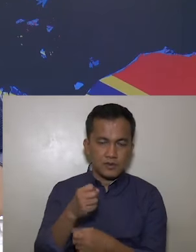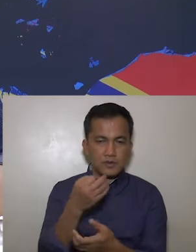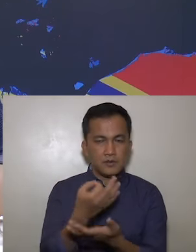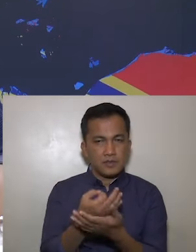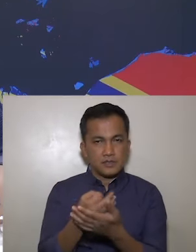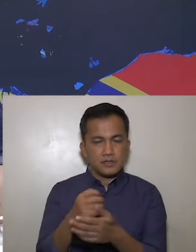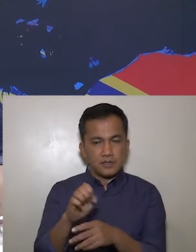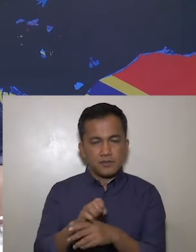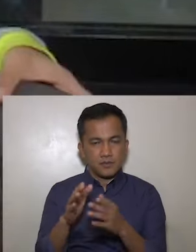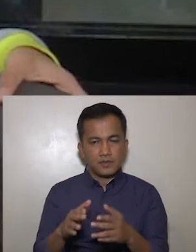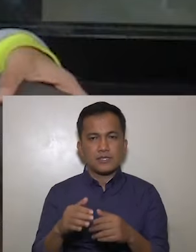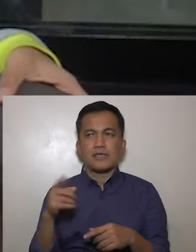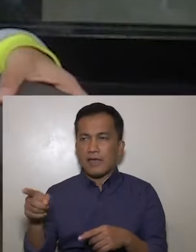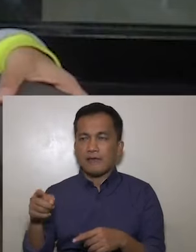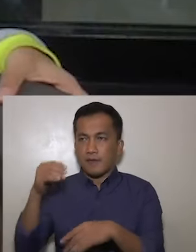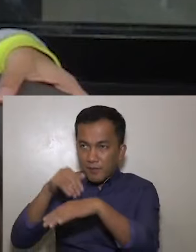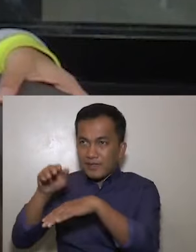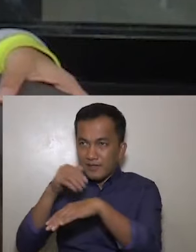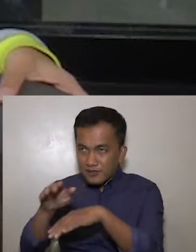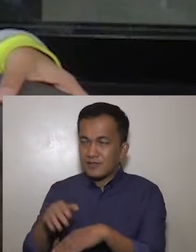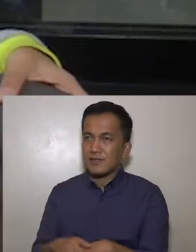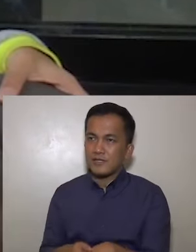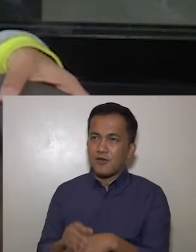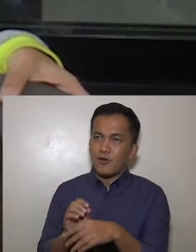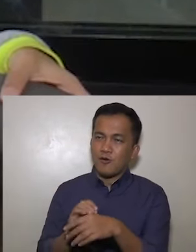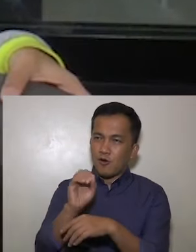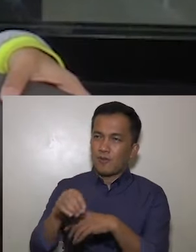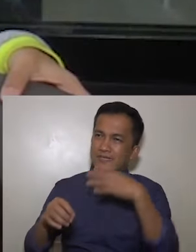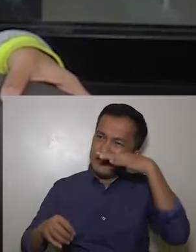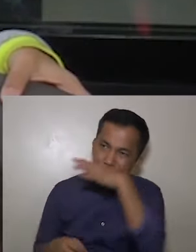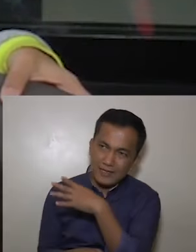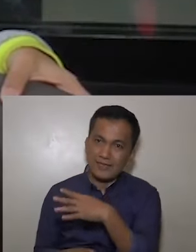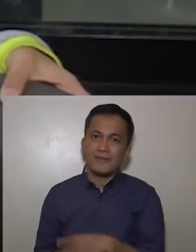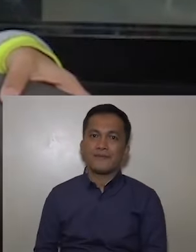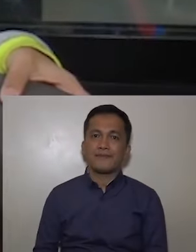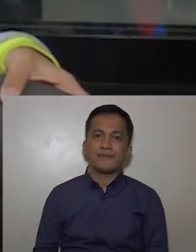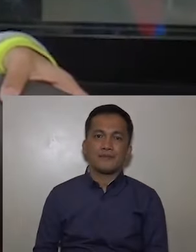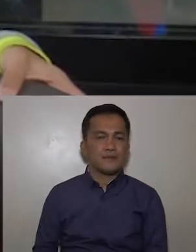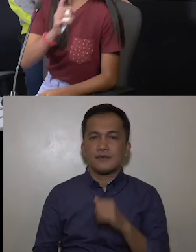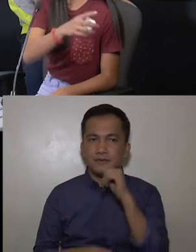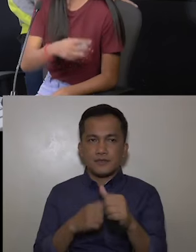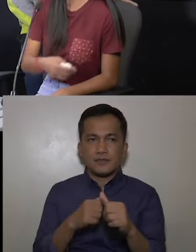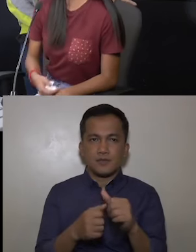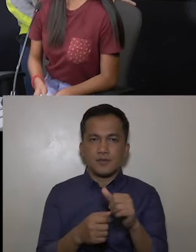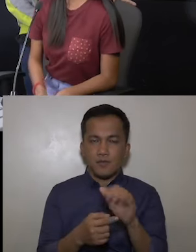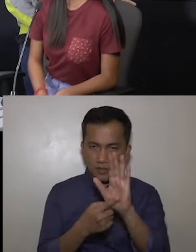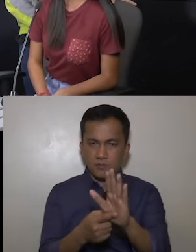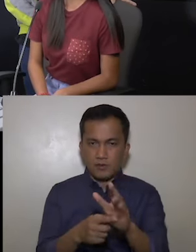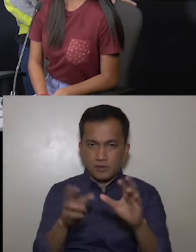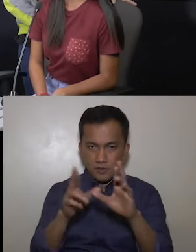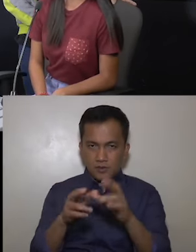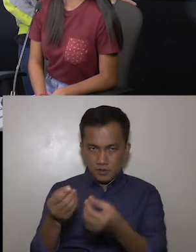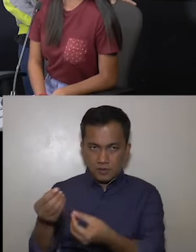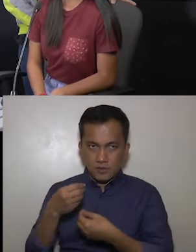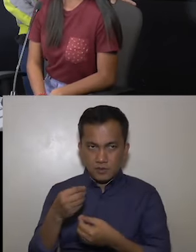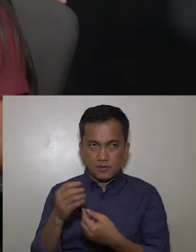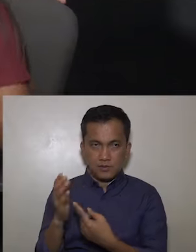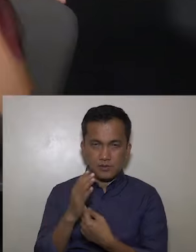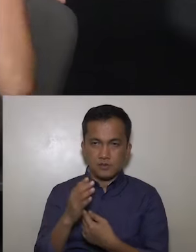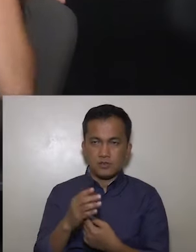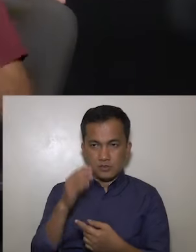sa employer? Pinatagal ako sa kanila, sir. Sobrang kasi makalina naman yan, sir. Hindi po. Pakita mo yung resibo kung may pinapadala ka sa